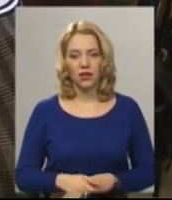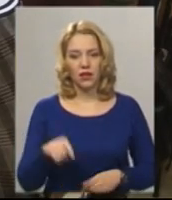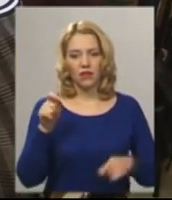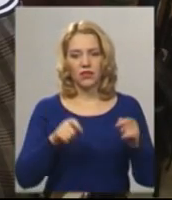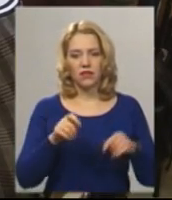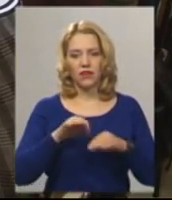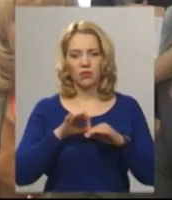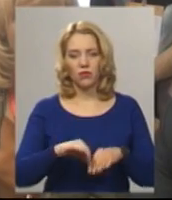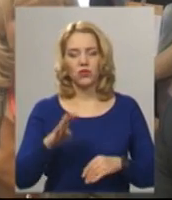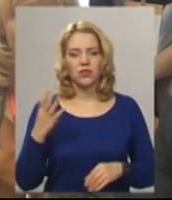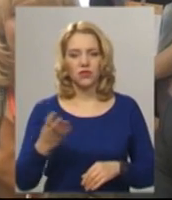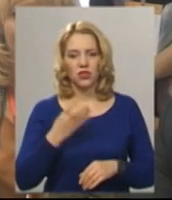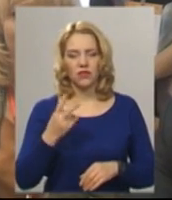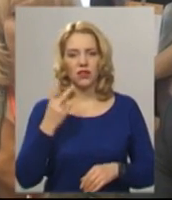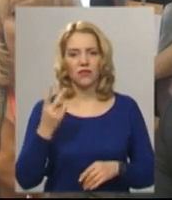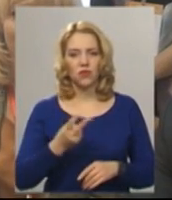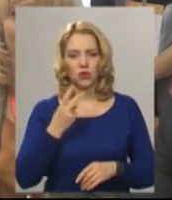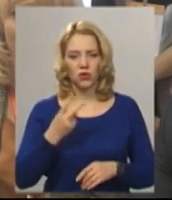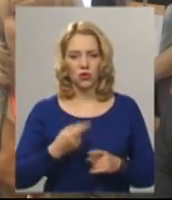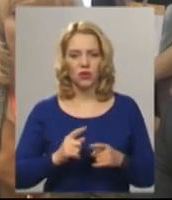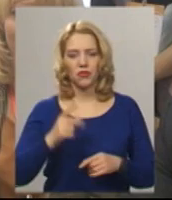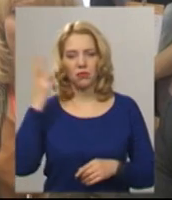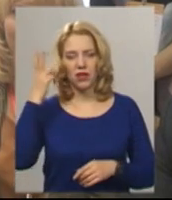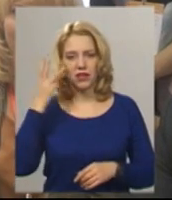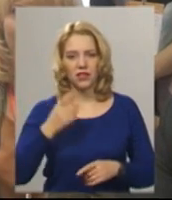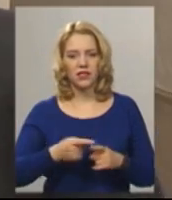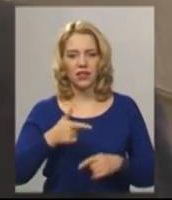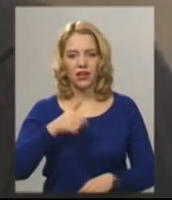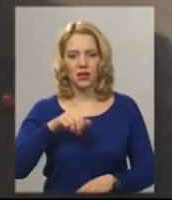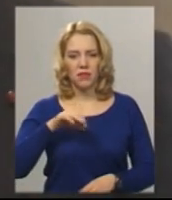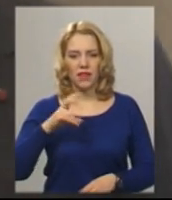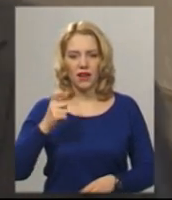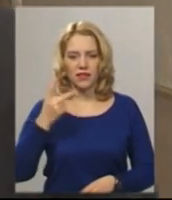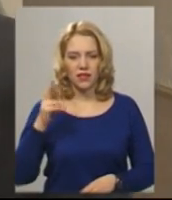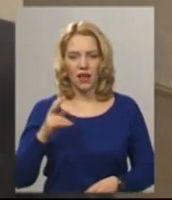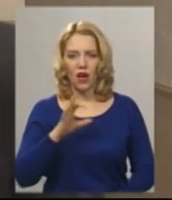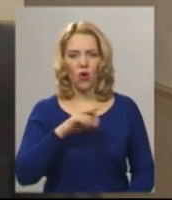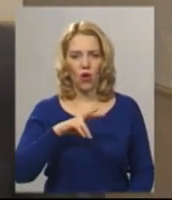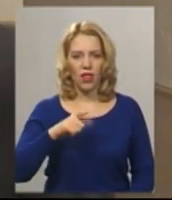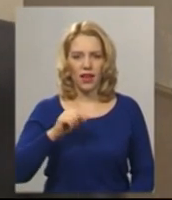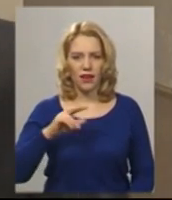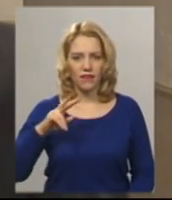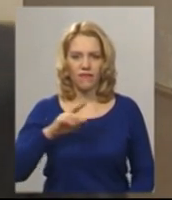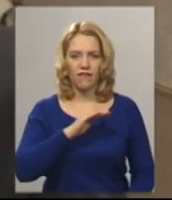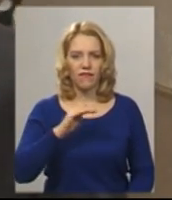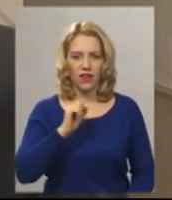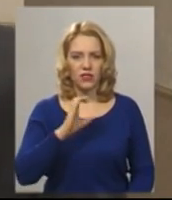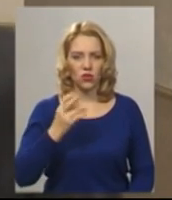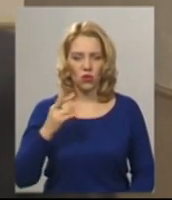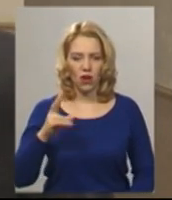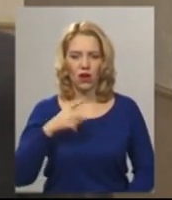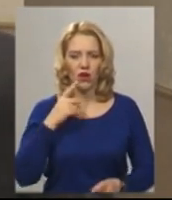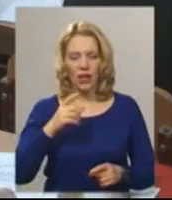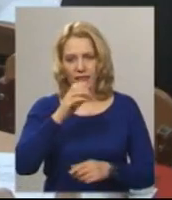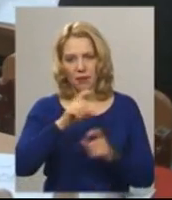Фестиваль проводиться вчетверте, вдруге в Хмельницькій першій гімназії. Олег Фасоля, директор департаменту освіти і науки Хмельницької облдержадміністрації, каже,